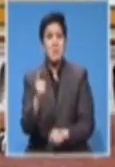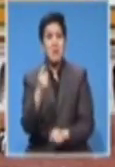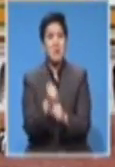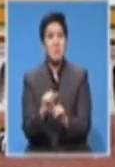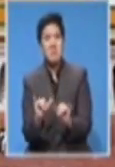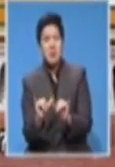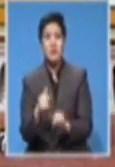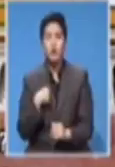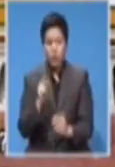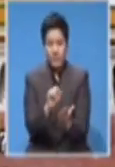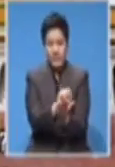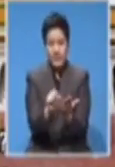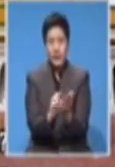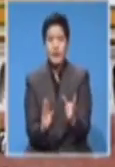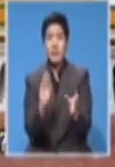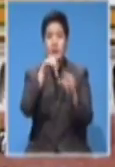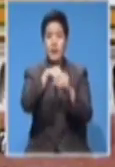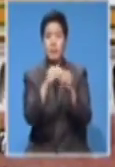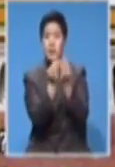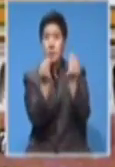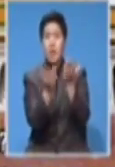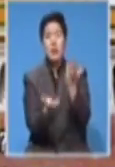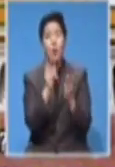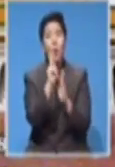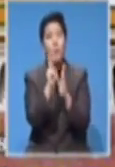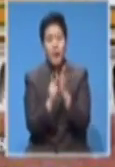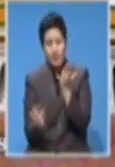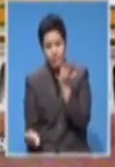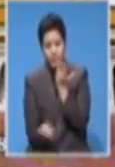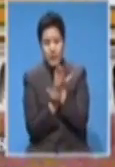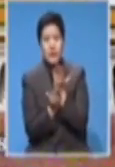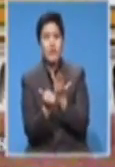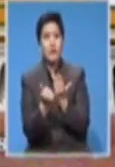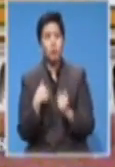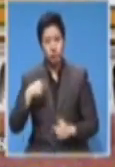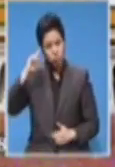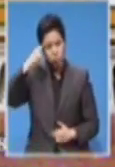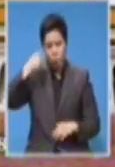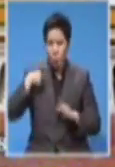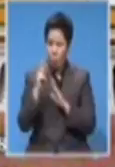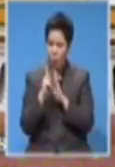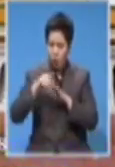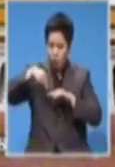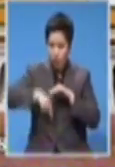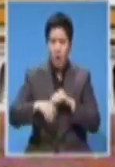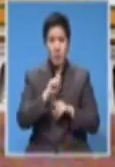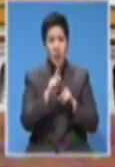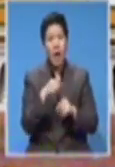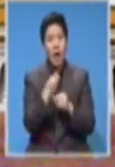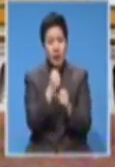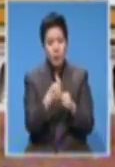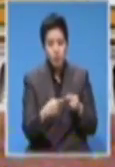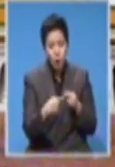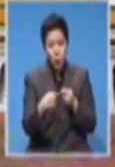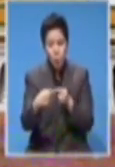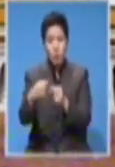ก็อาจจะเขียนไม่ได้รับหนุนได้ไหมหรือกฎหมายลูกหรืออะไรก็แล้วแต่ผมไม่มีความรู้ทางกฎหมายมากนักนะครับแต่ถ้าไปทำมันก็ทำได้แล้วกันว่าท